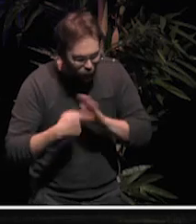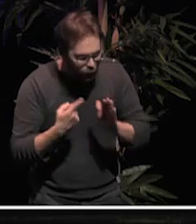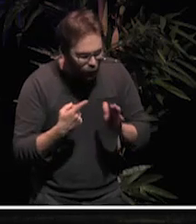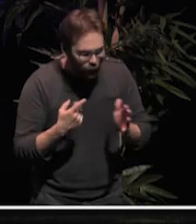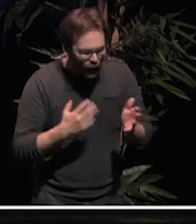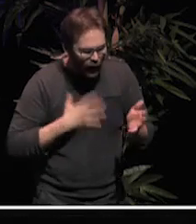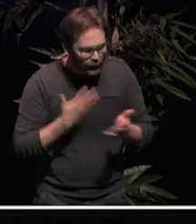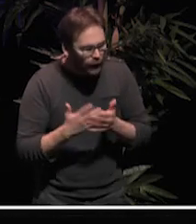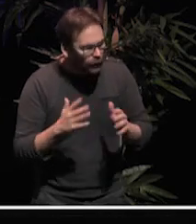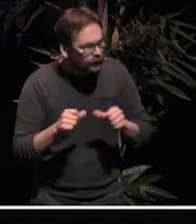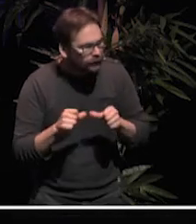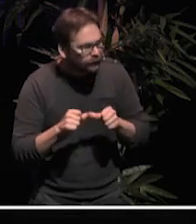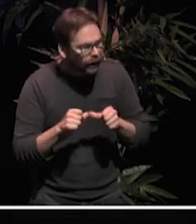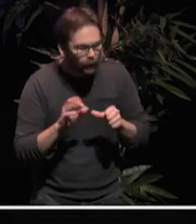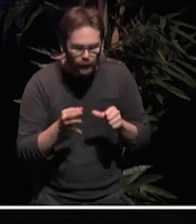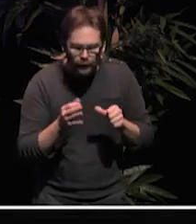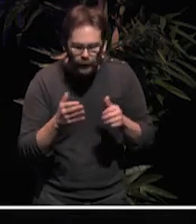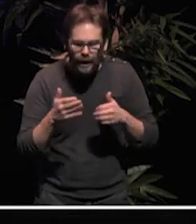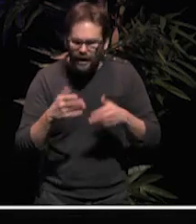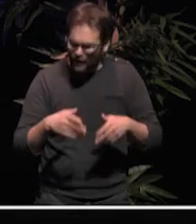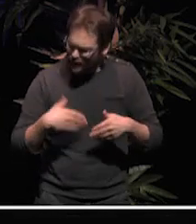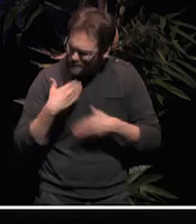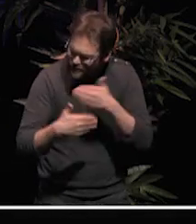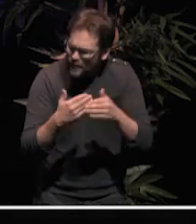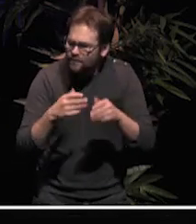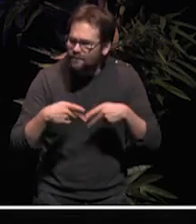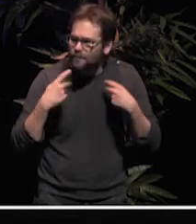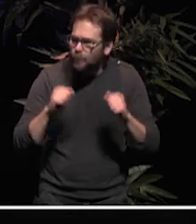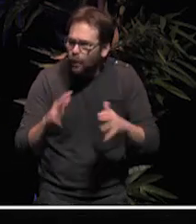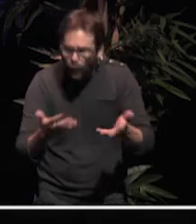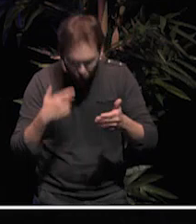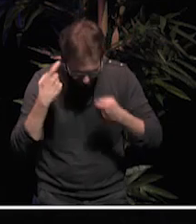ça, pour survivre ? Et qu'est-ce qu'on pourrait faire pour que ça évite ? Donc ça pose 2 questions.